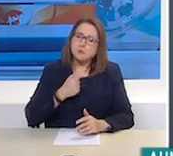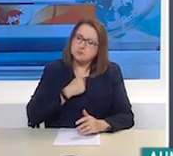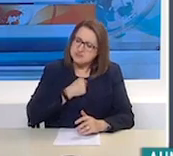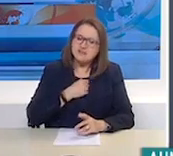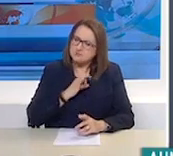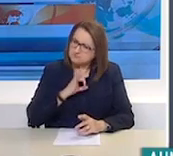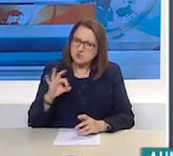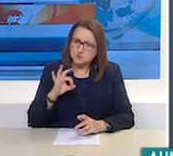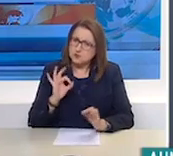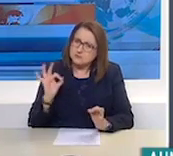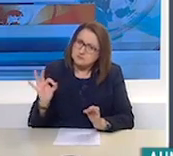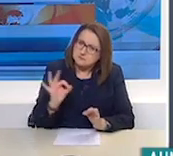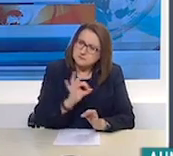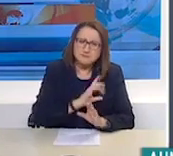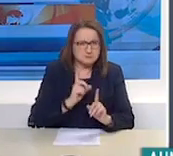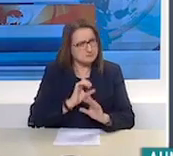να μην υπάρξει διασπορά του ιού.